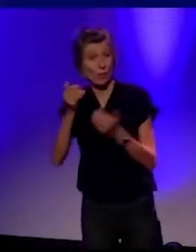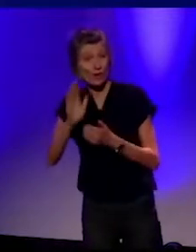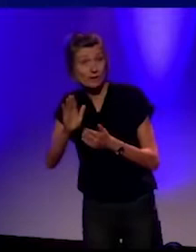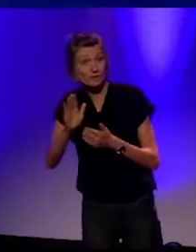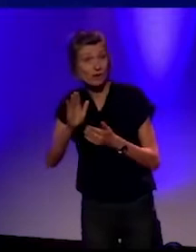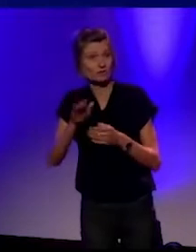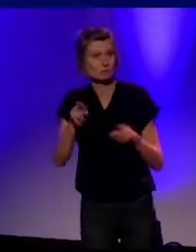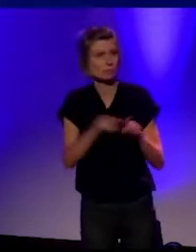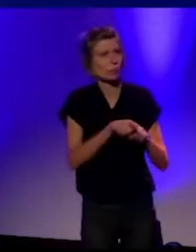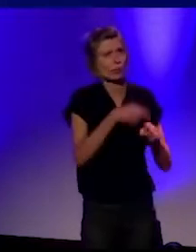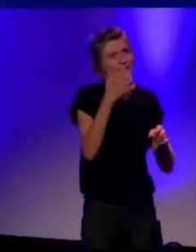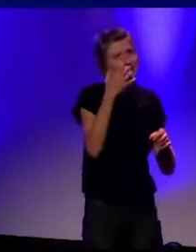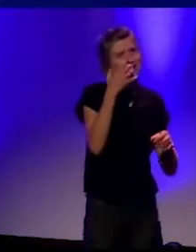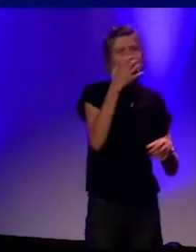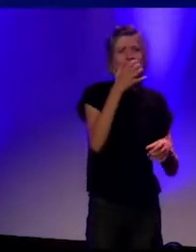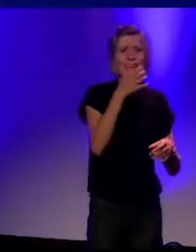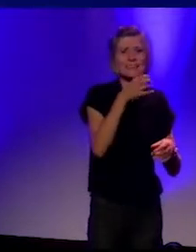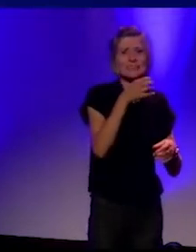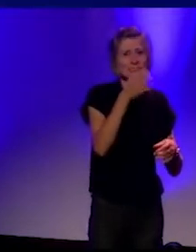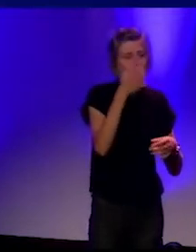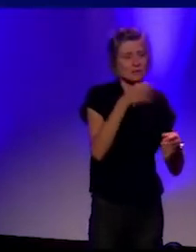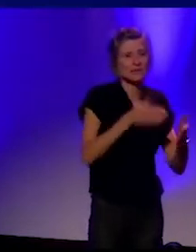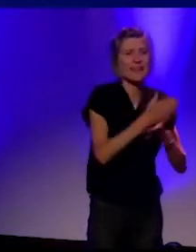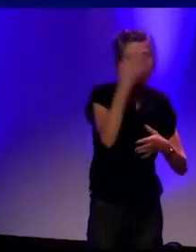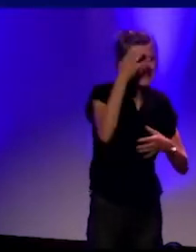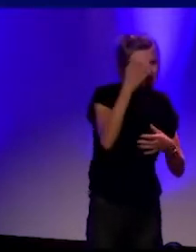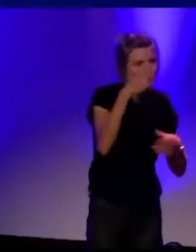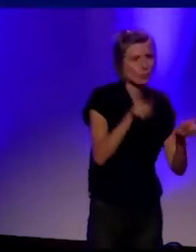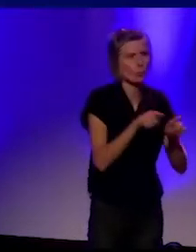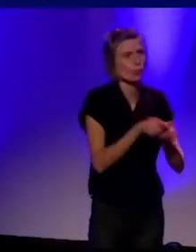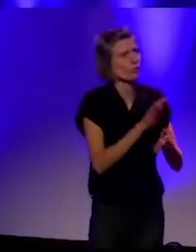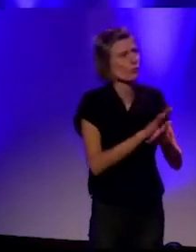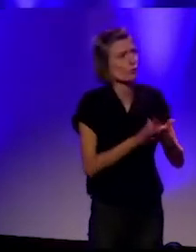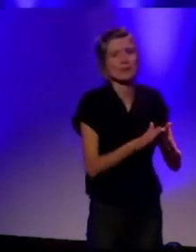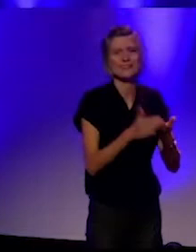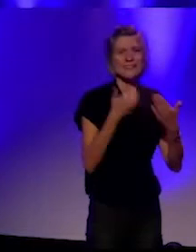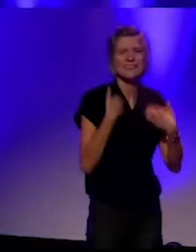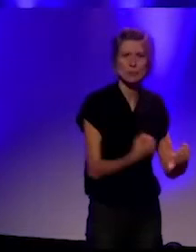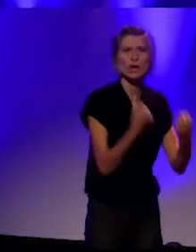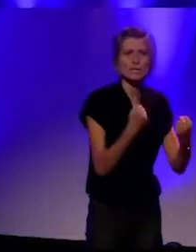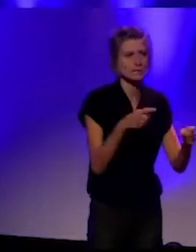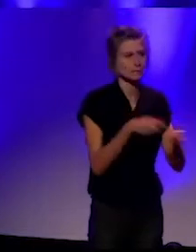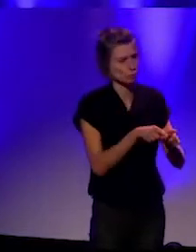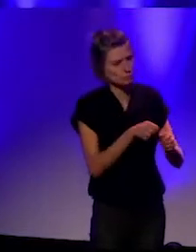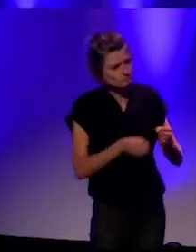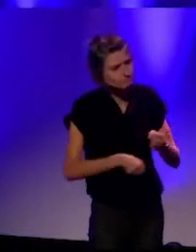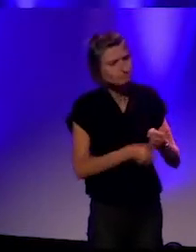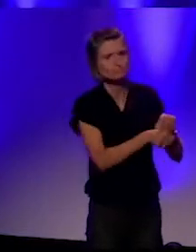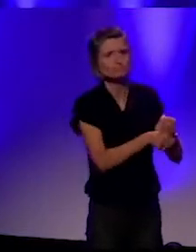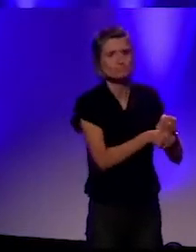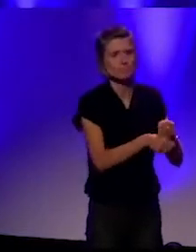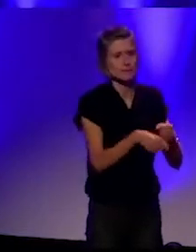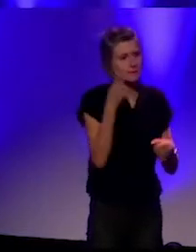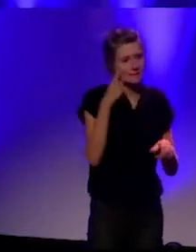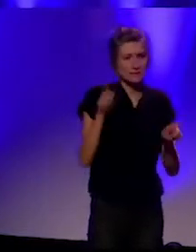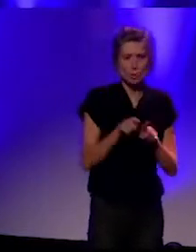waarden van de rechtsstaat en van de democratie mee behartigt en beschermt. Het opneemt voor de meest kwetsbaren in de maatschappij,